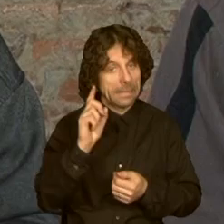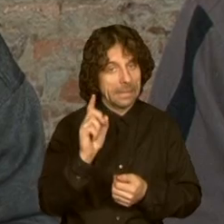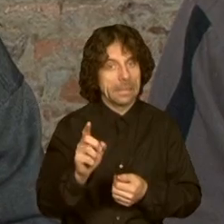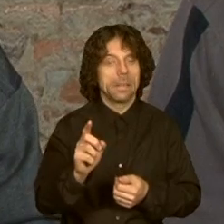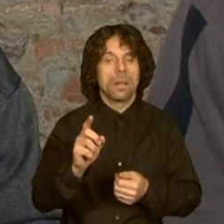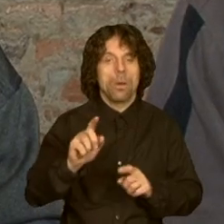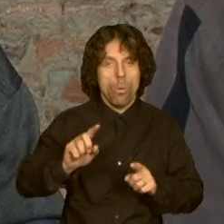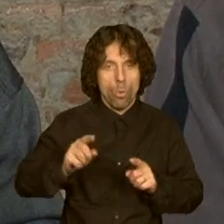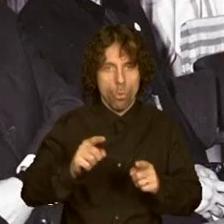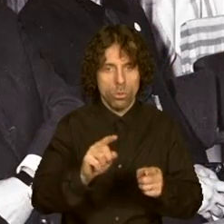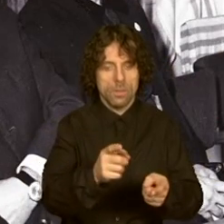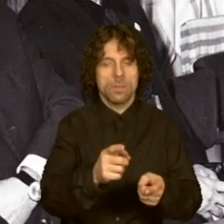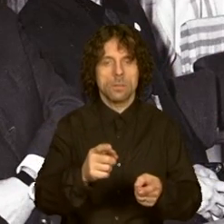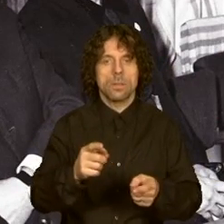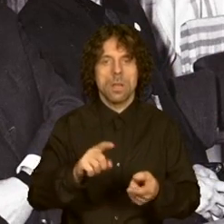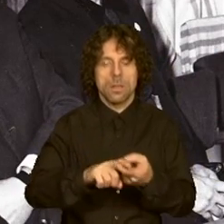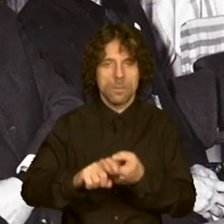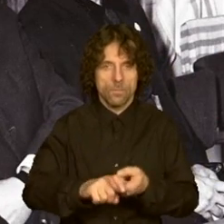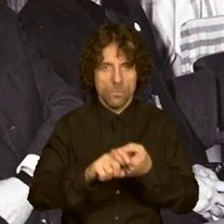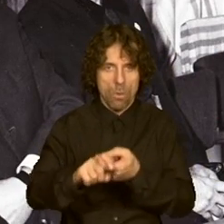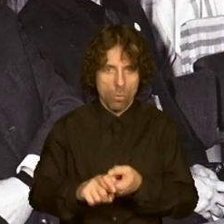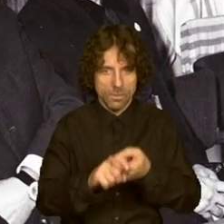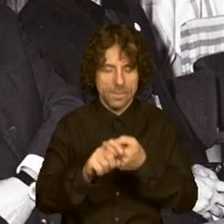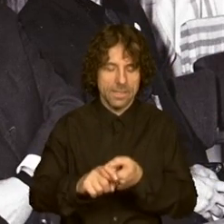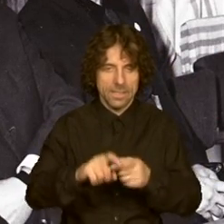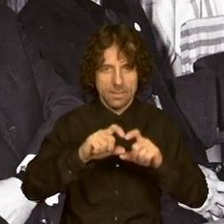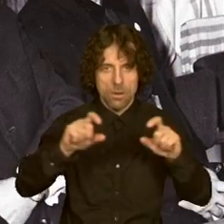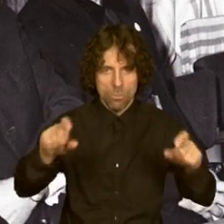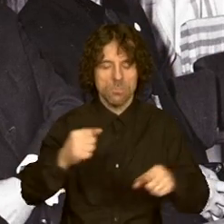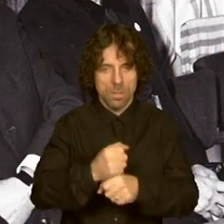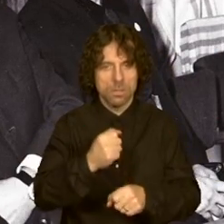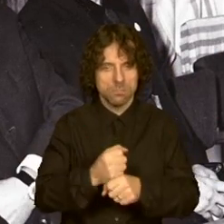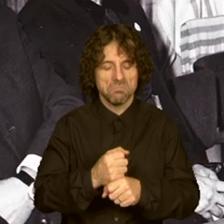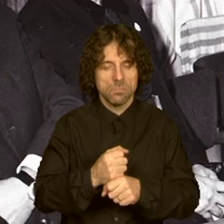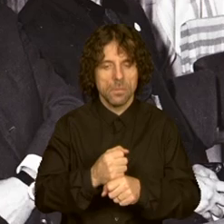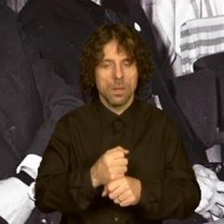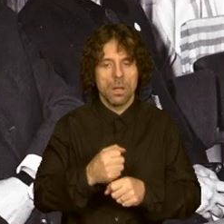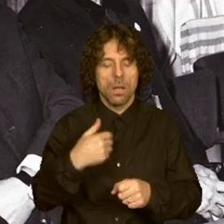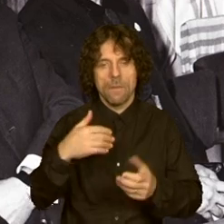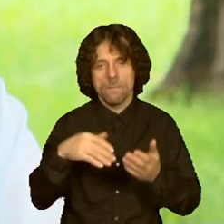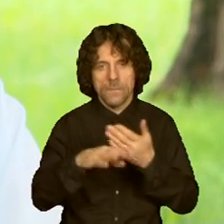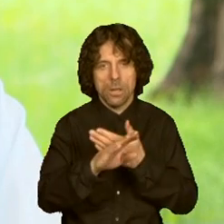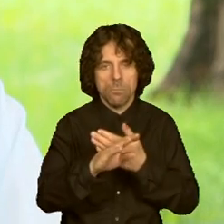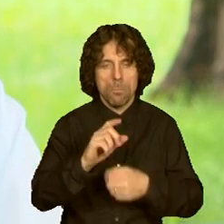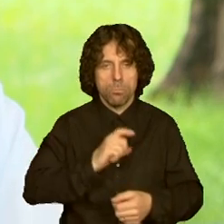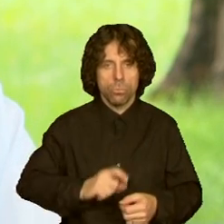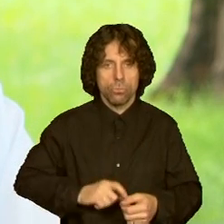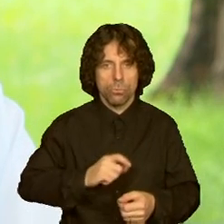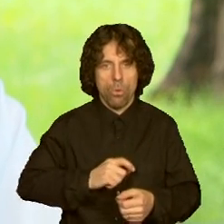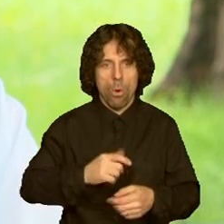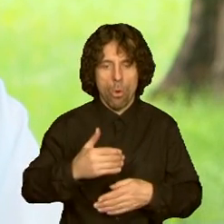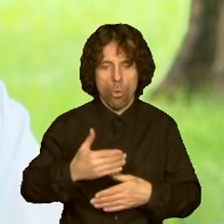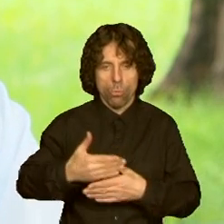wojewódzkimi, a przede wszystkim z organizacjami związkowymi na zakładzie pracy. Wyszedłem z